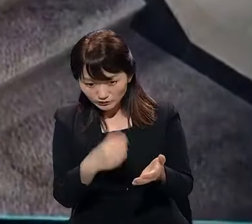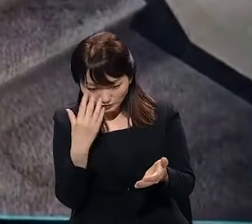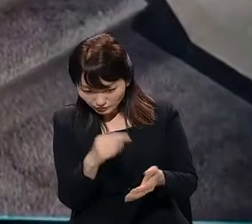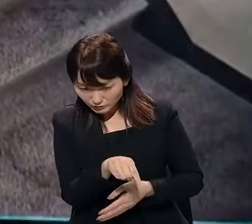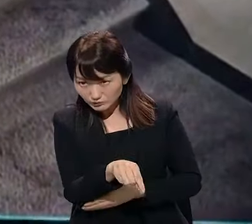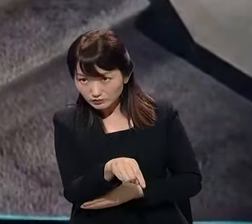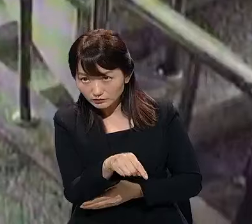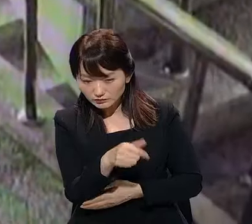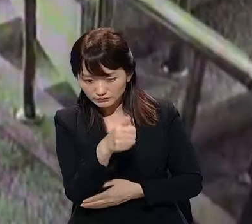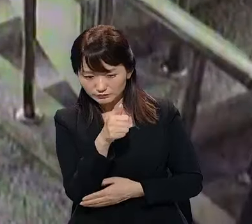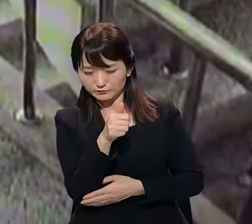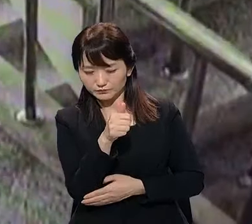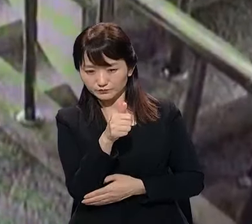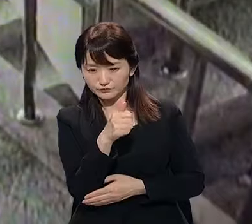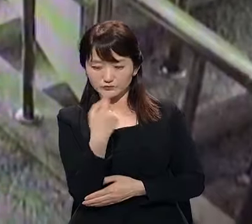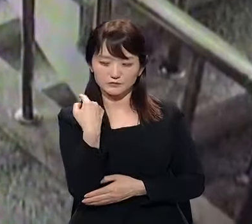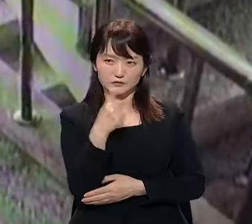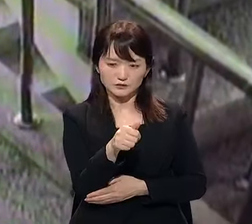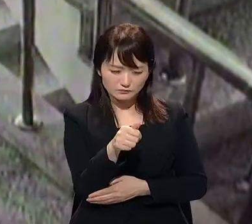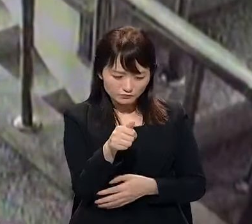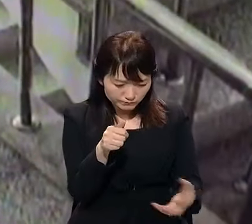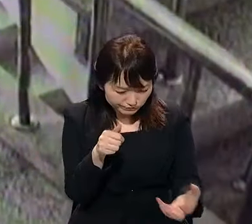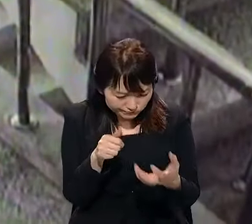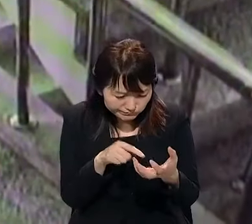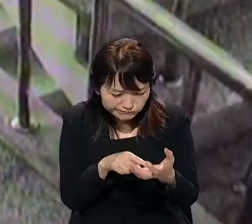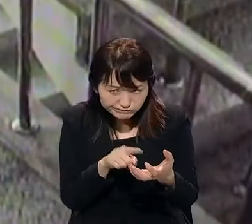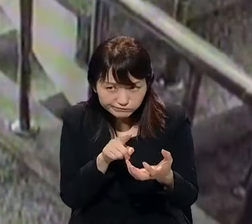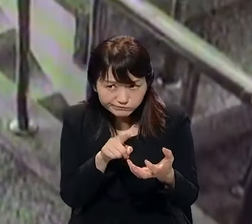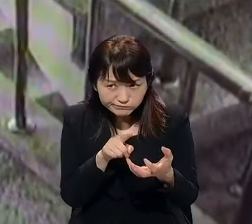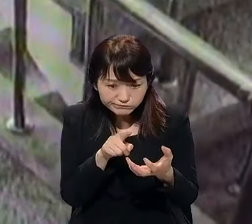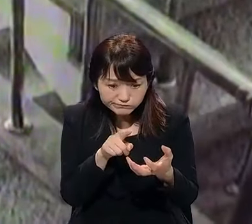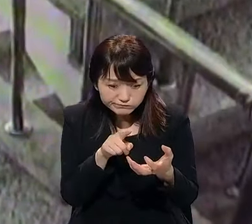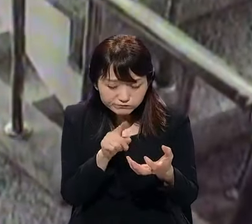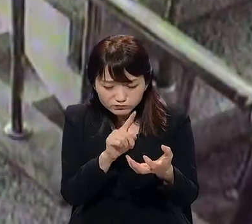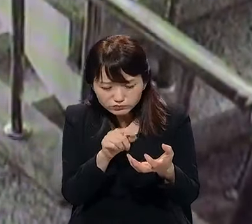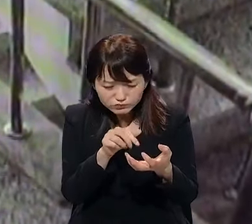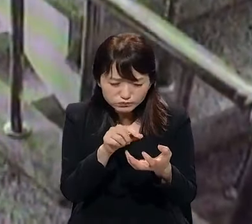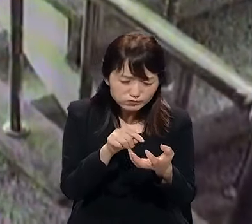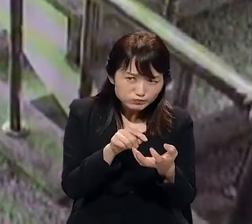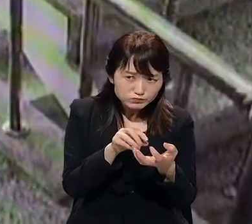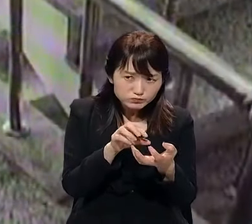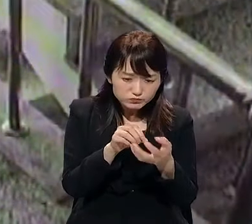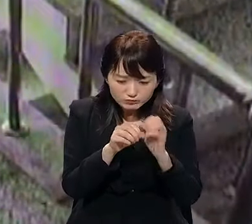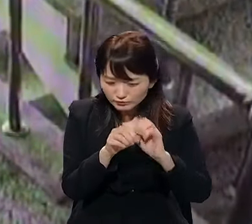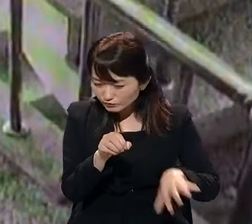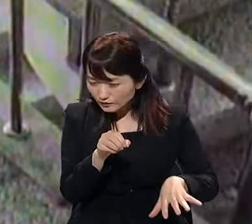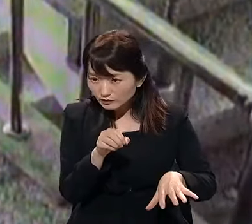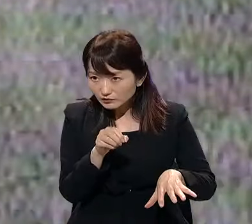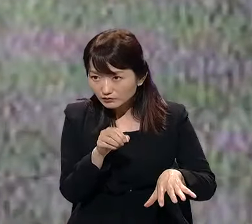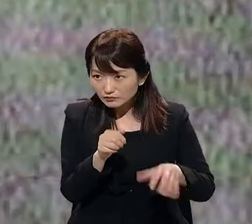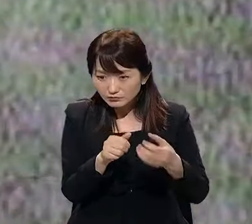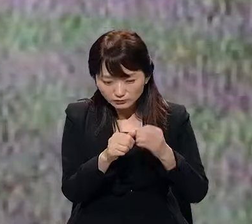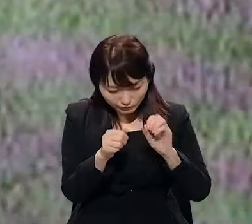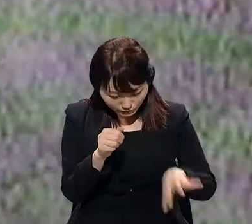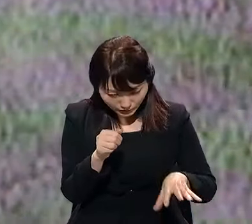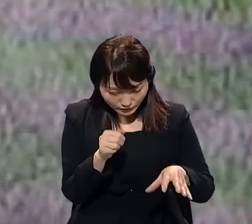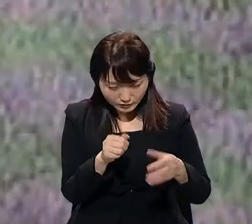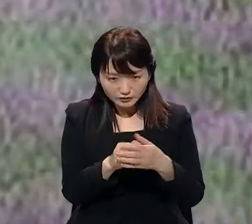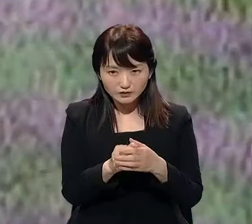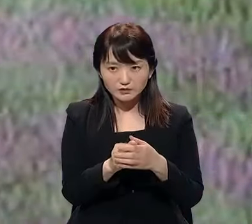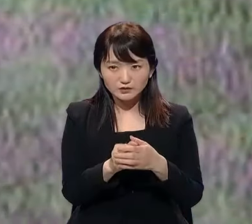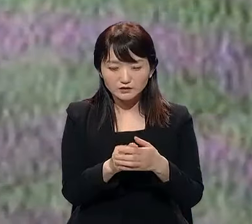등을 돌린 채로 한참을 꼼지락. 이때 바닥으로 뭔가가 툭 떨어집니다. 포장지와